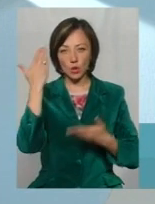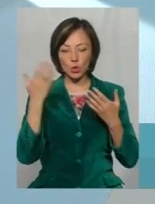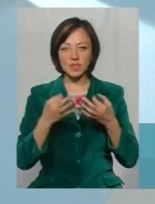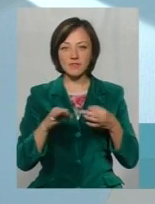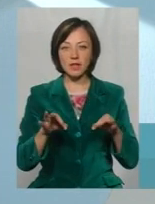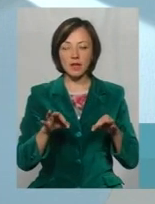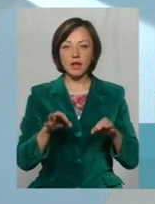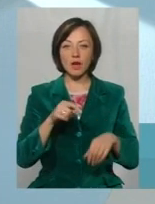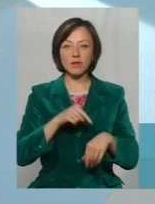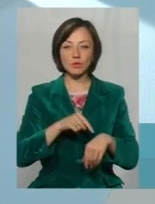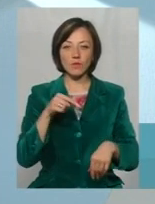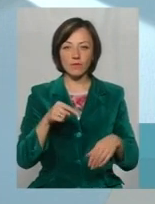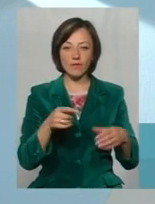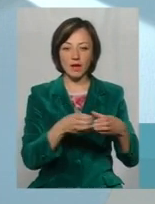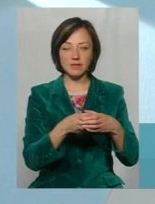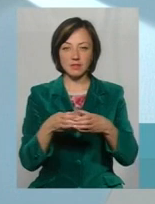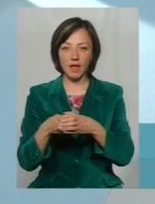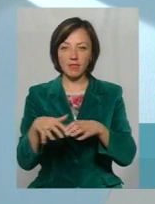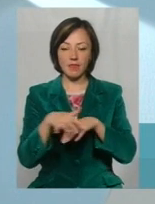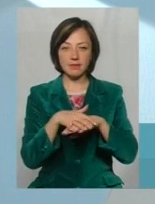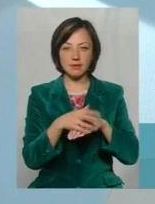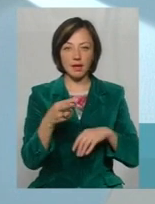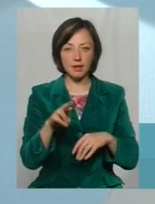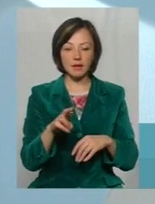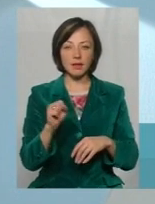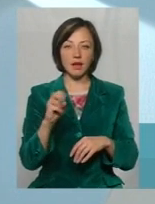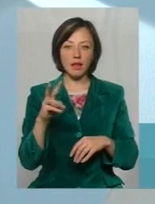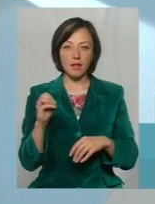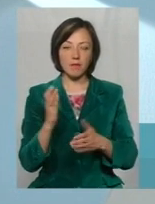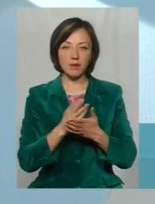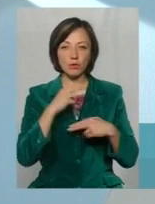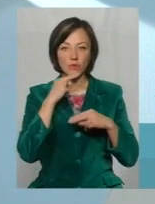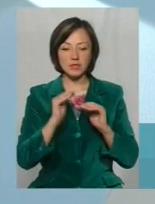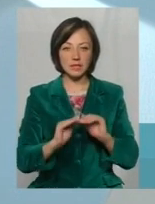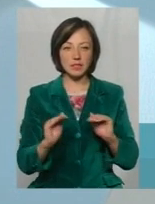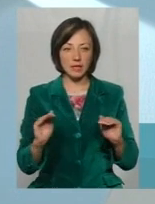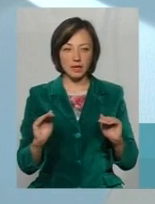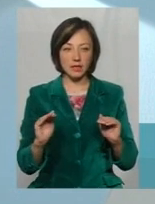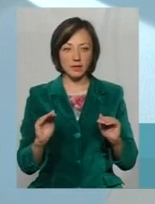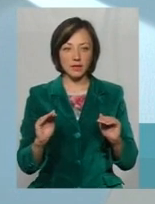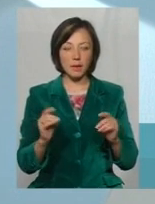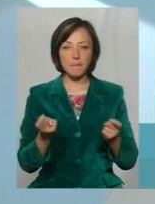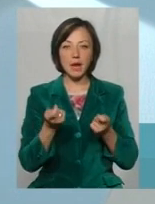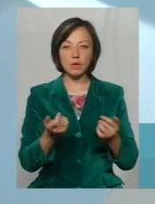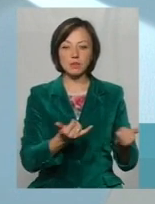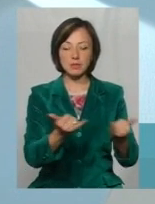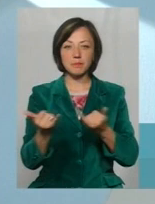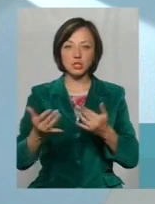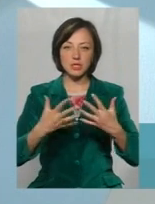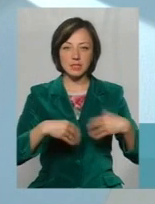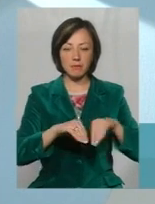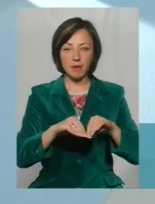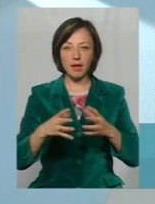соціально вразливих верств населення, але мається на увазі дітей з малозабезпечених